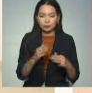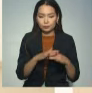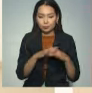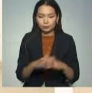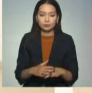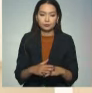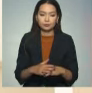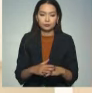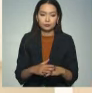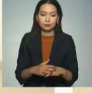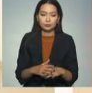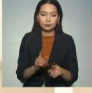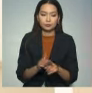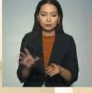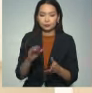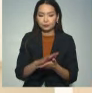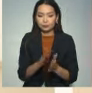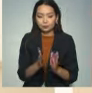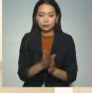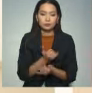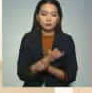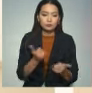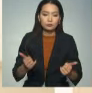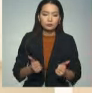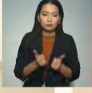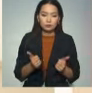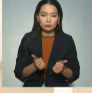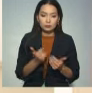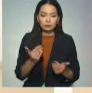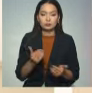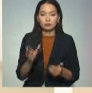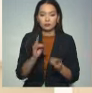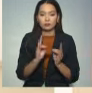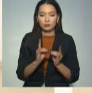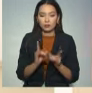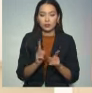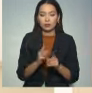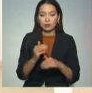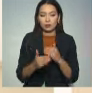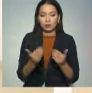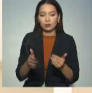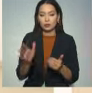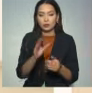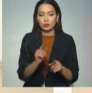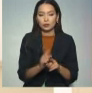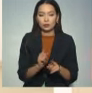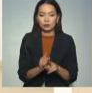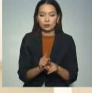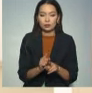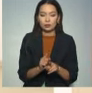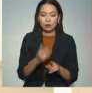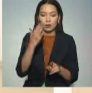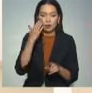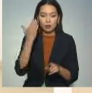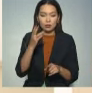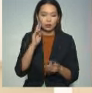бөліп, хостелдардан орын алып беріп жатырмыз, бірақ та әрине жатақханаға жетпейді. Әр колледждің енді біз арғарты әкімдіктің